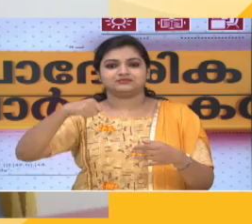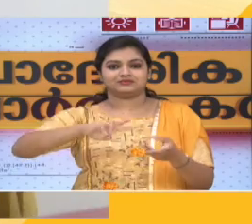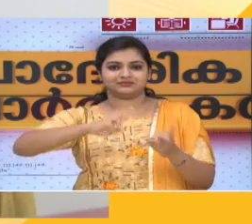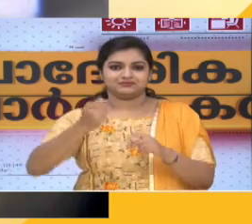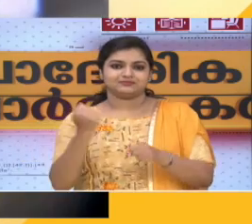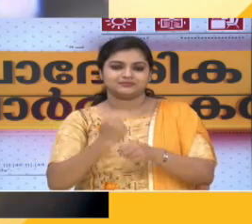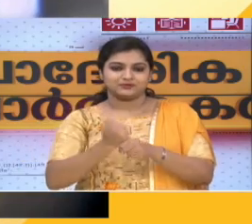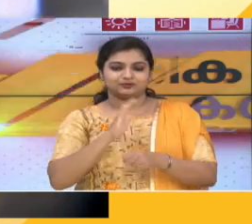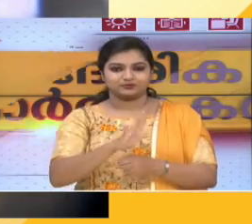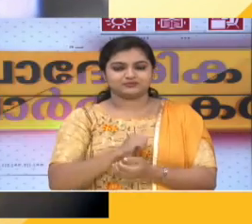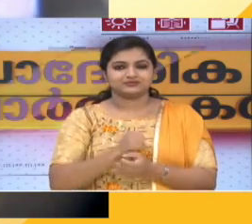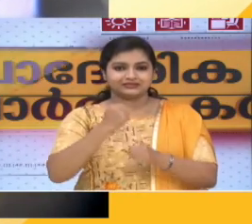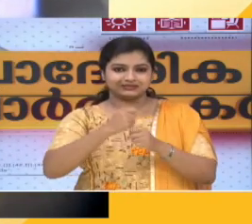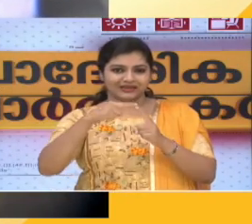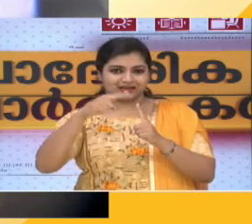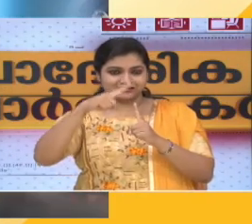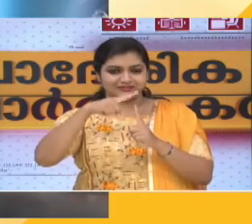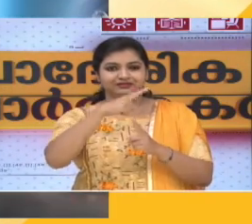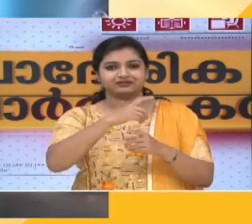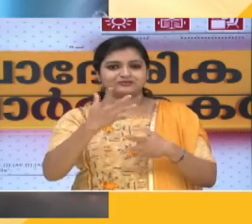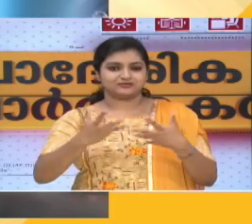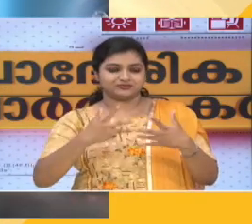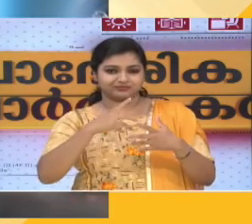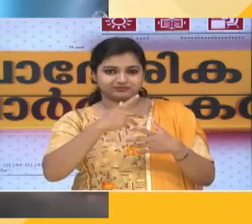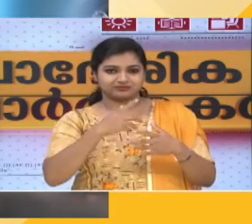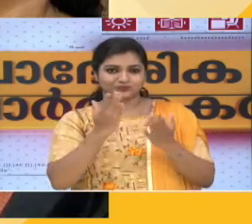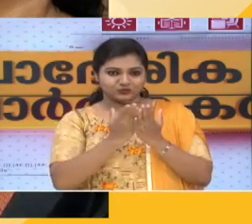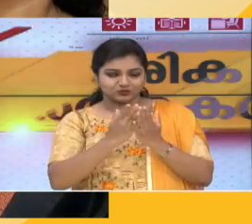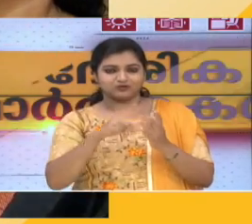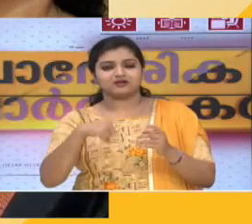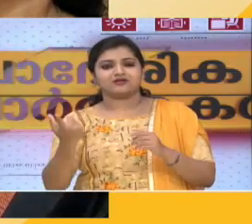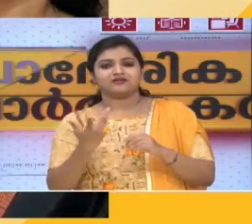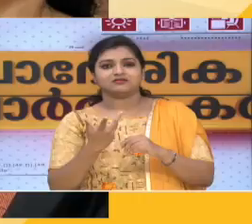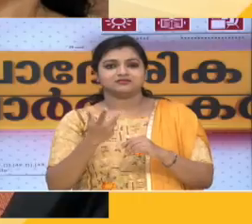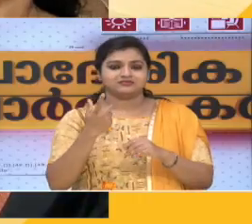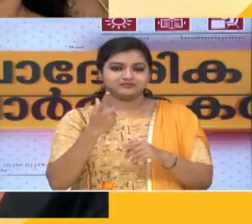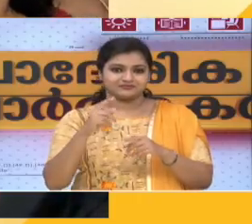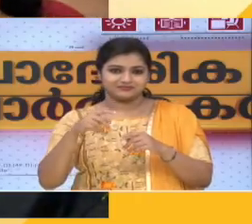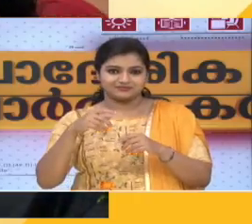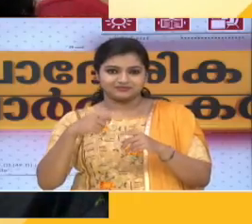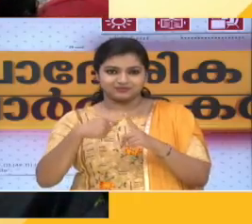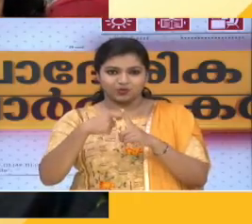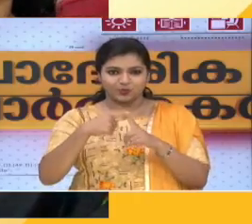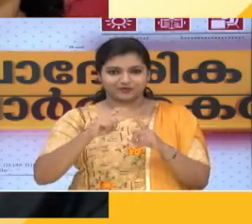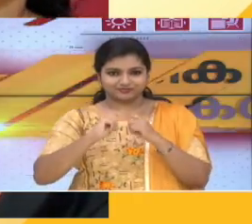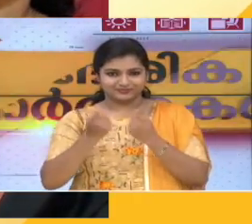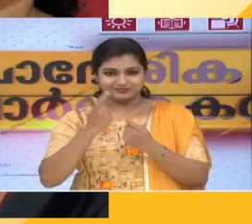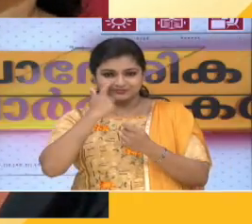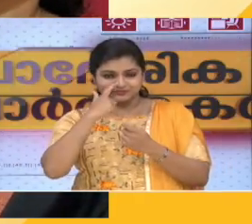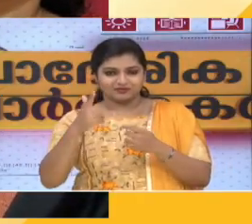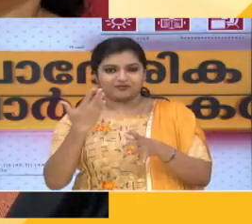സ്ഥാപനത്തിലെ വിദ്യാർത്ഥികളും കുടുംബശ്രീ പ്രവർത്തകരും ചേർന്നാണ് തുണിസഞ്ചികളുടെ നിർമ്മാണം. നമ്മൾ ഈ സംസ്ഥാന സ്കൂൾ കലോത്സവം വലിയ മഹാമേള